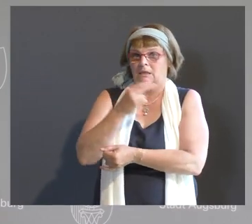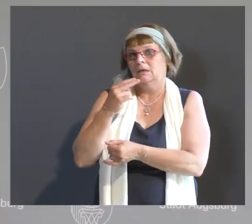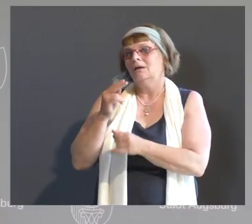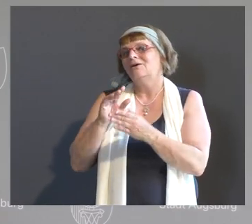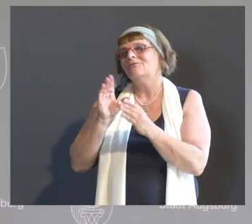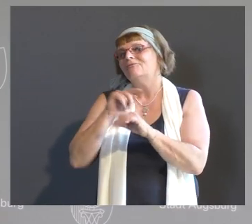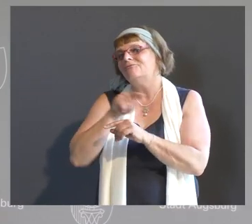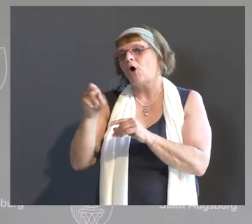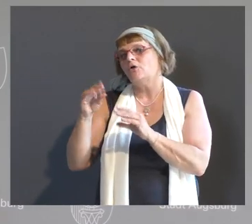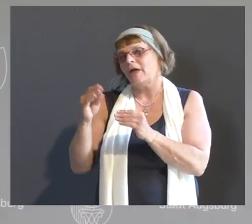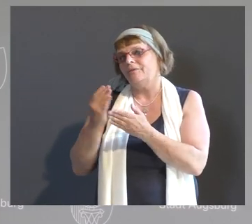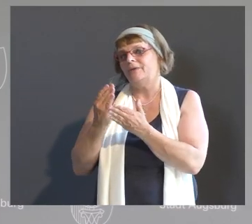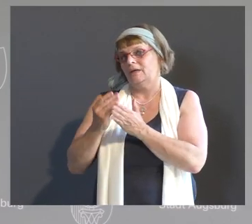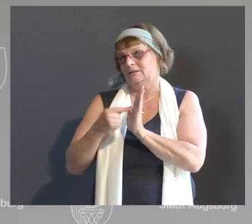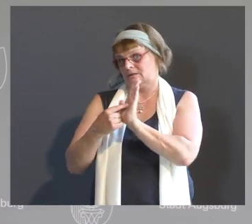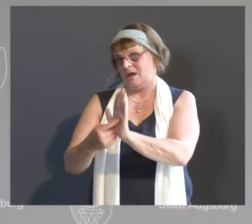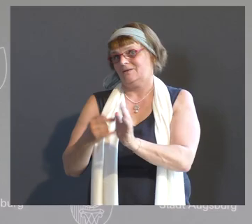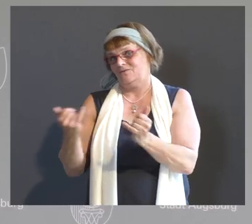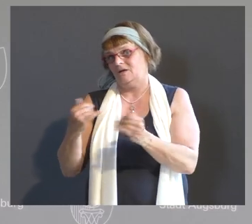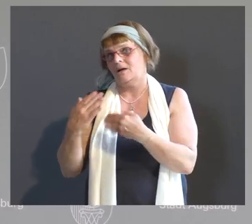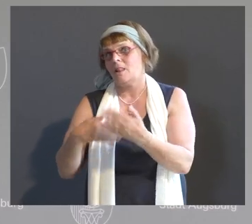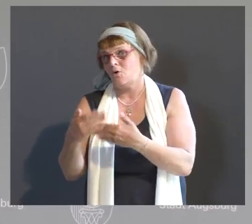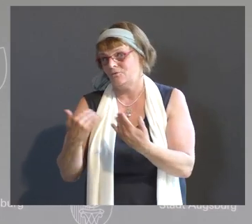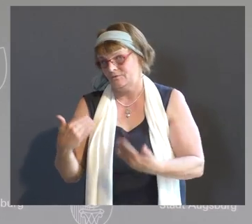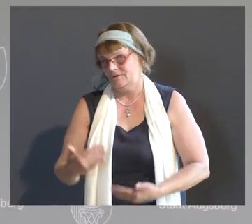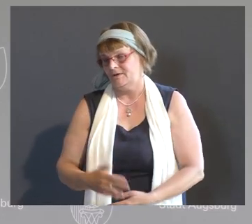herzlichen Dank für die Aufmerksamkeit.